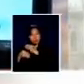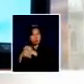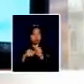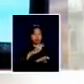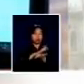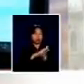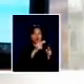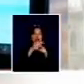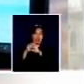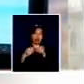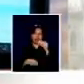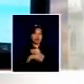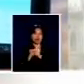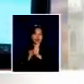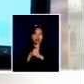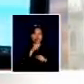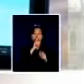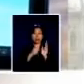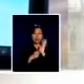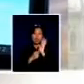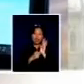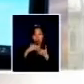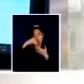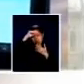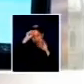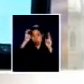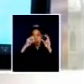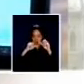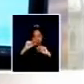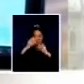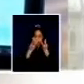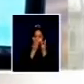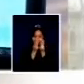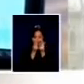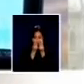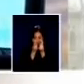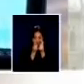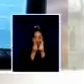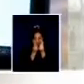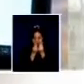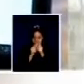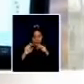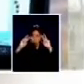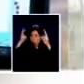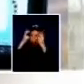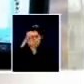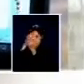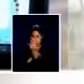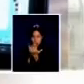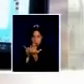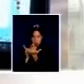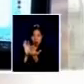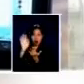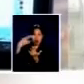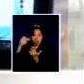องเลยสมมติว่าอยากเรียนคณิตศาสตร์โดยเอาช้างแสดงอีกโรงเอาแมวแสดงเขาก็เลือกผิดเลือกถูกแต่มันจ